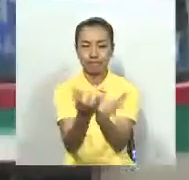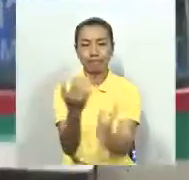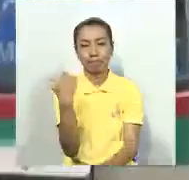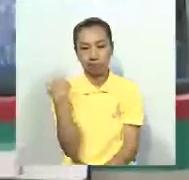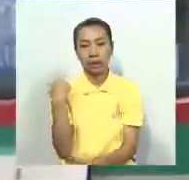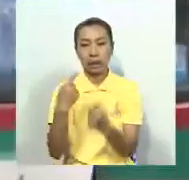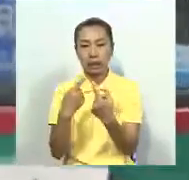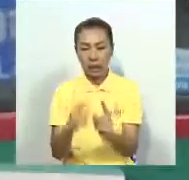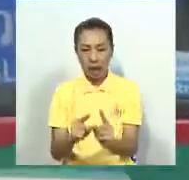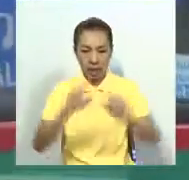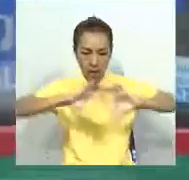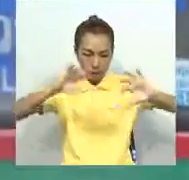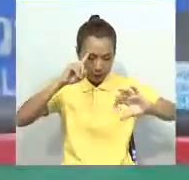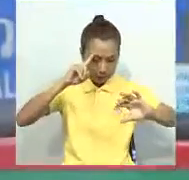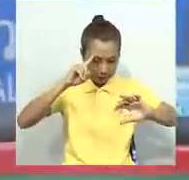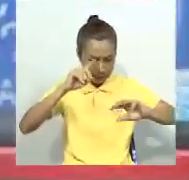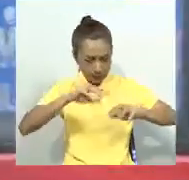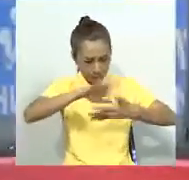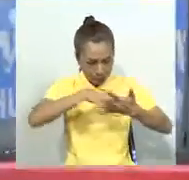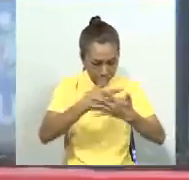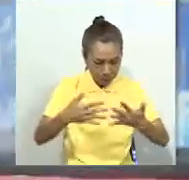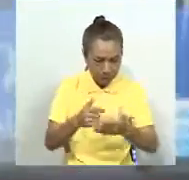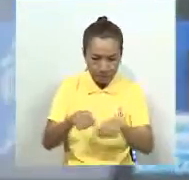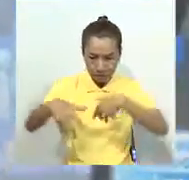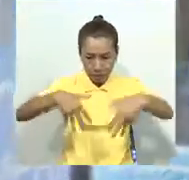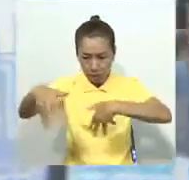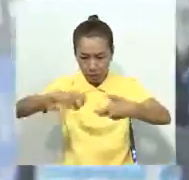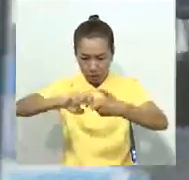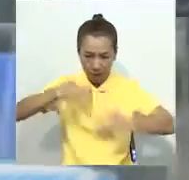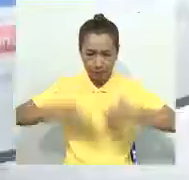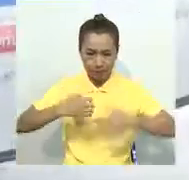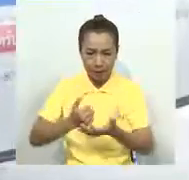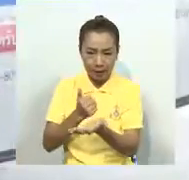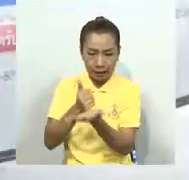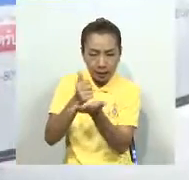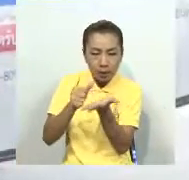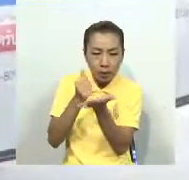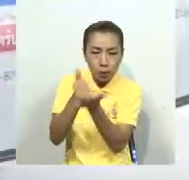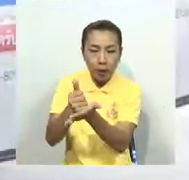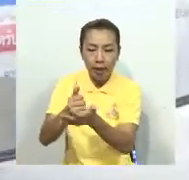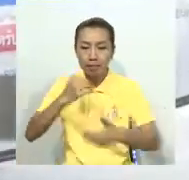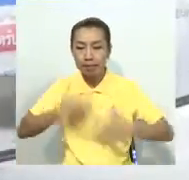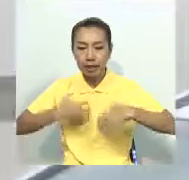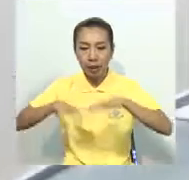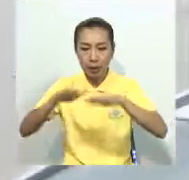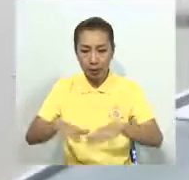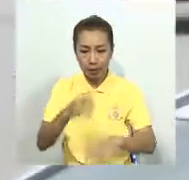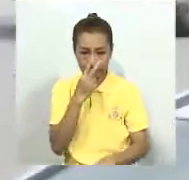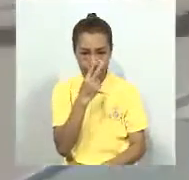างแต่กำลังหาแนวทางเพื่อลดภาระความเดือดร้อนดังกล่าวครับฟังเสียงนายกรัฐมนตรีอีกครั้ง